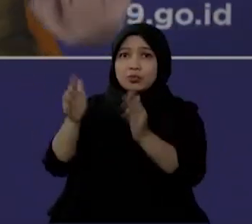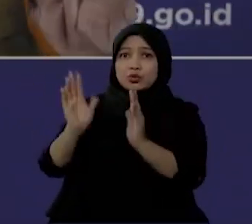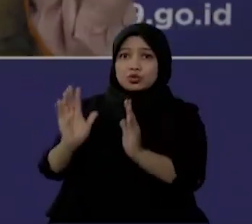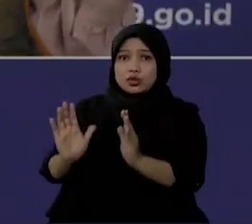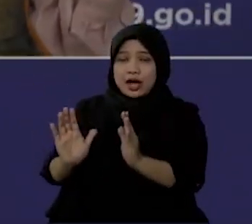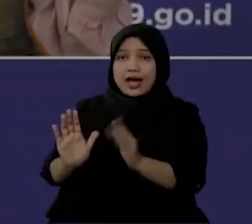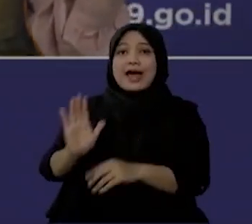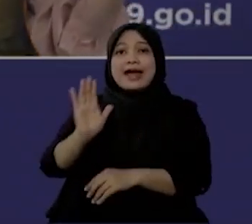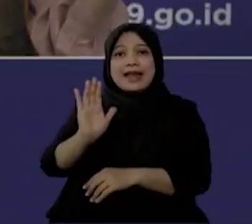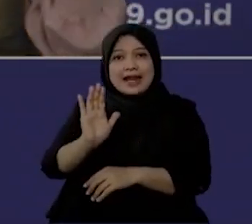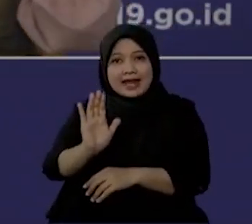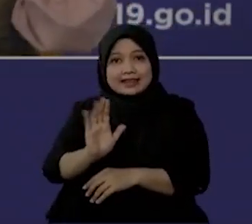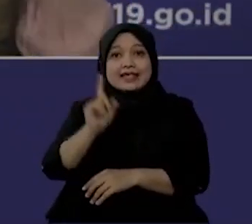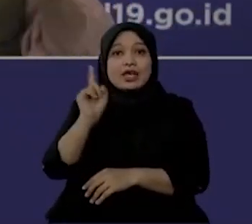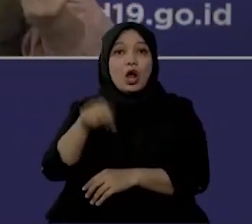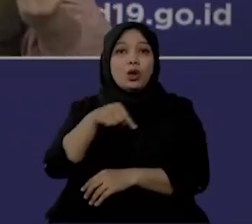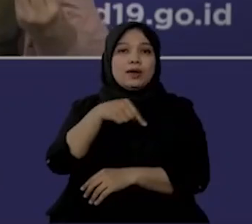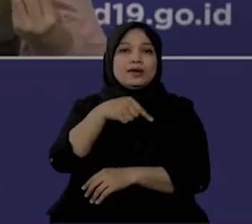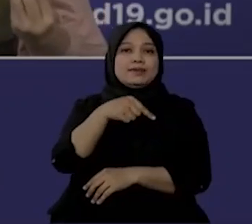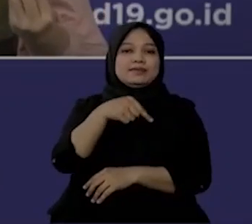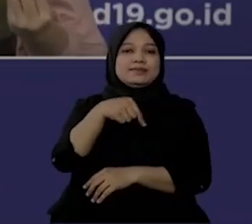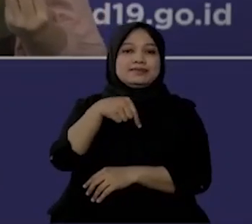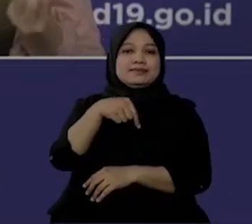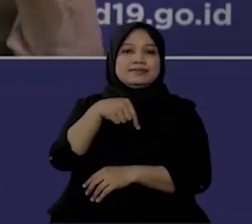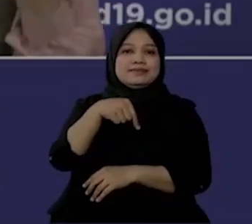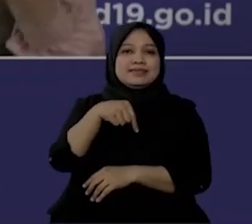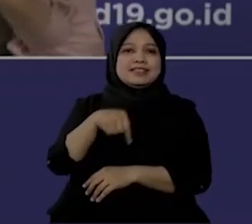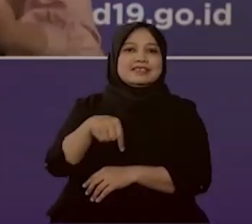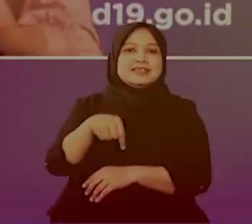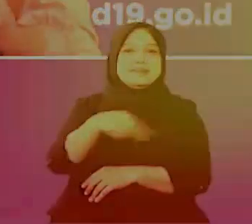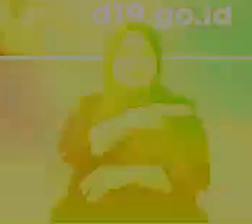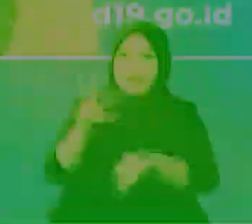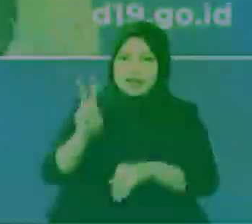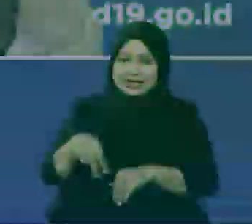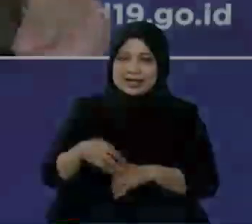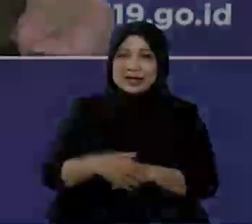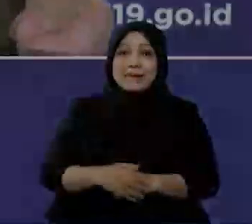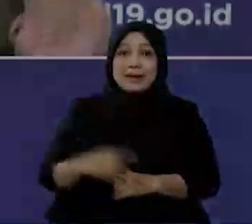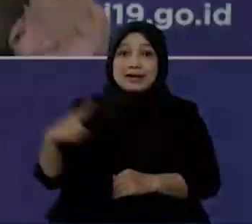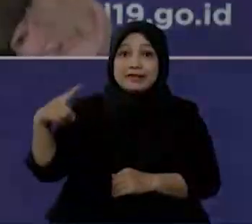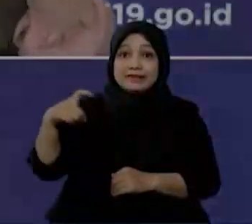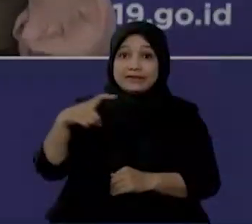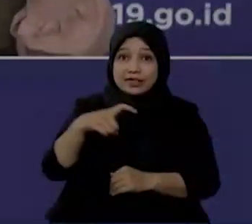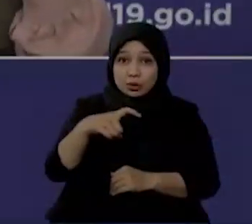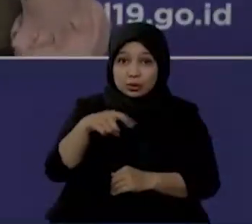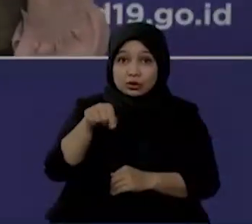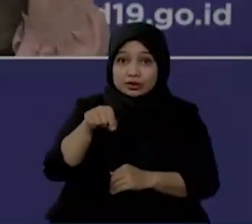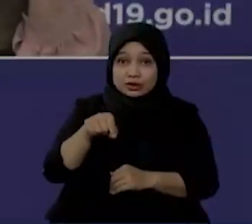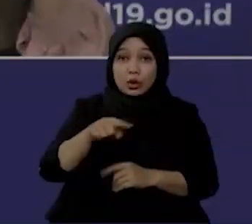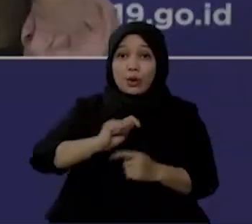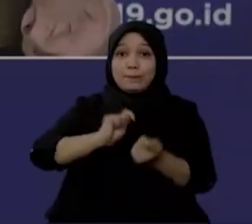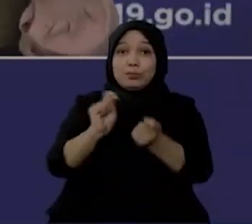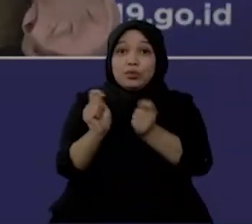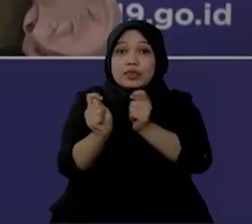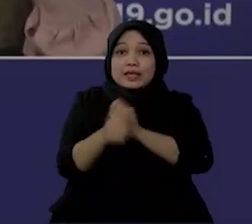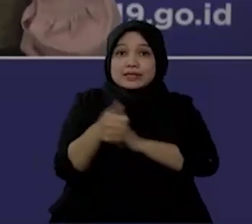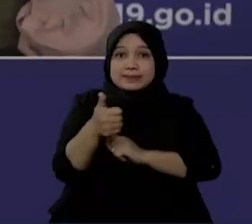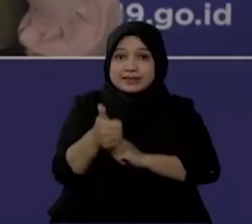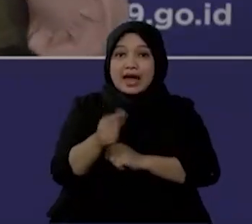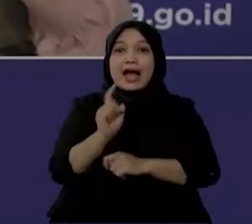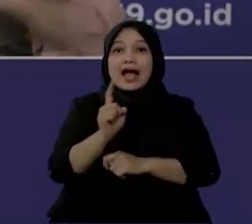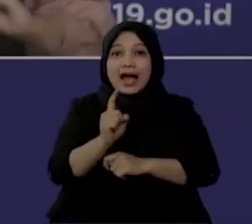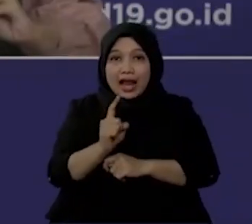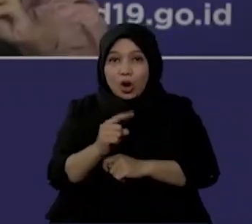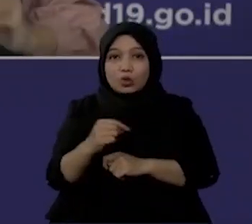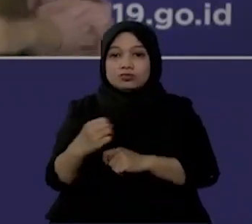vaksin itu harusnya tetap bisa digunakan untuk semua yang ada di Indonesia. Si virus ini bisa bermutasi kalau dia